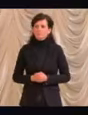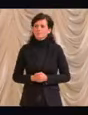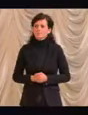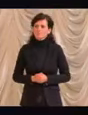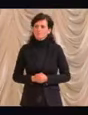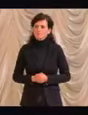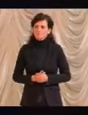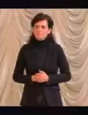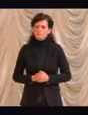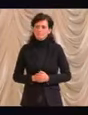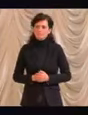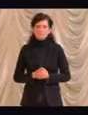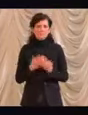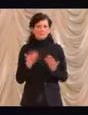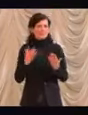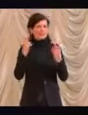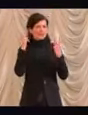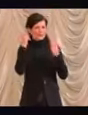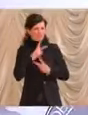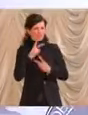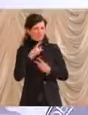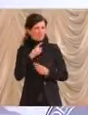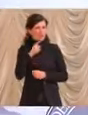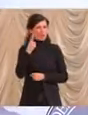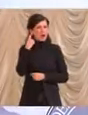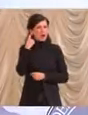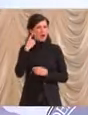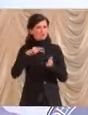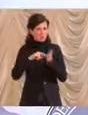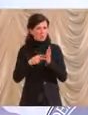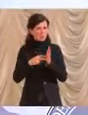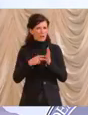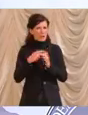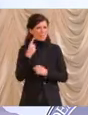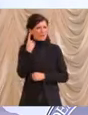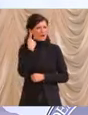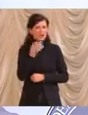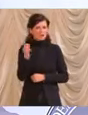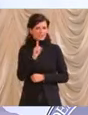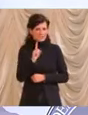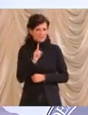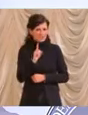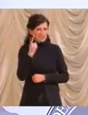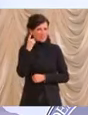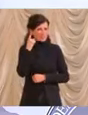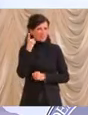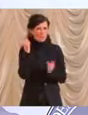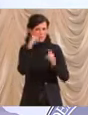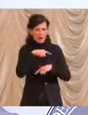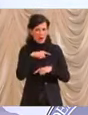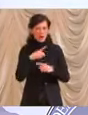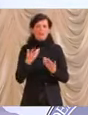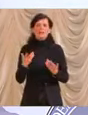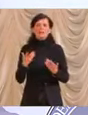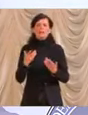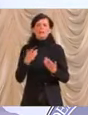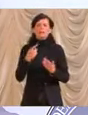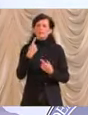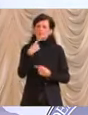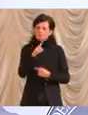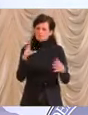Ma non l'abbiamo sentita benissimo, comunque diciamo la domanda è sulla... un lancio di agenzia che riguarda